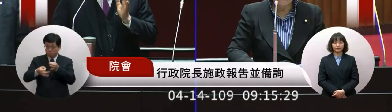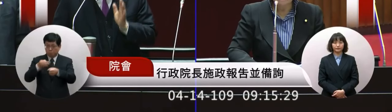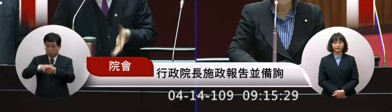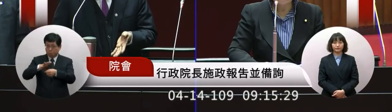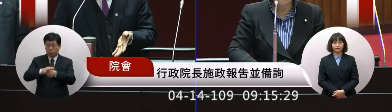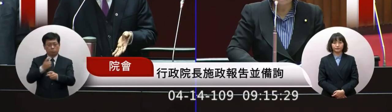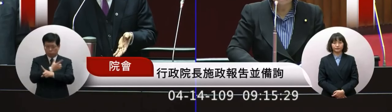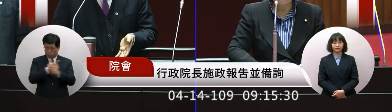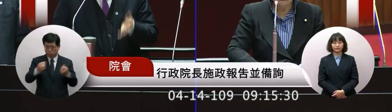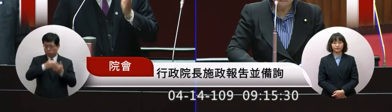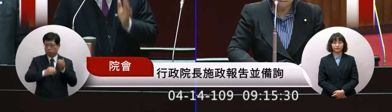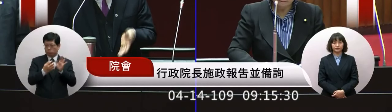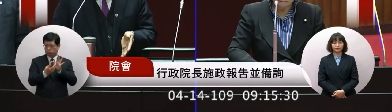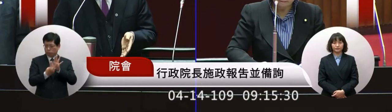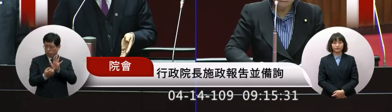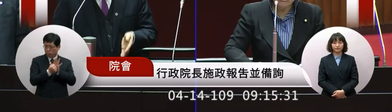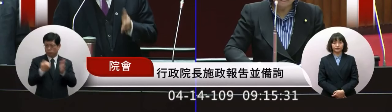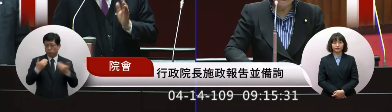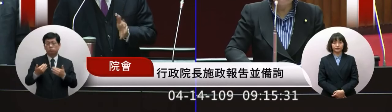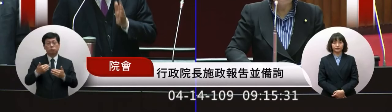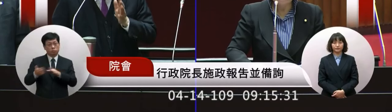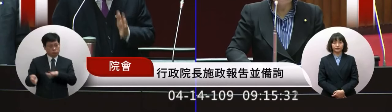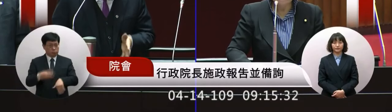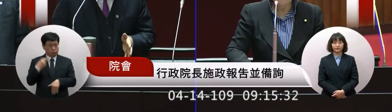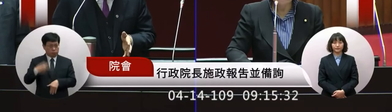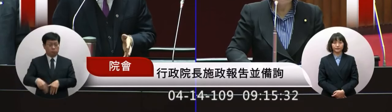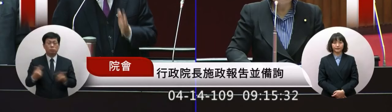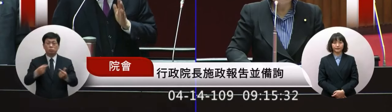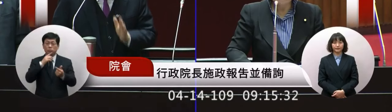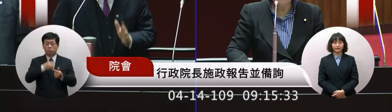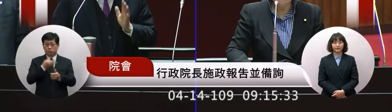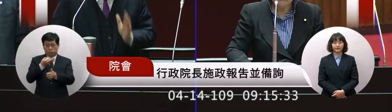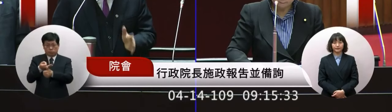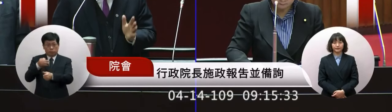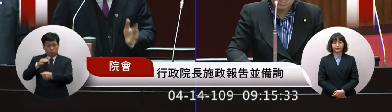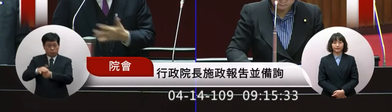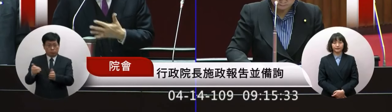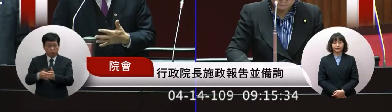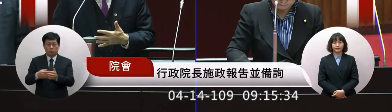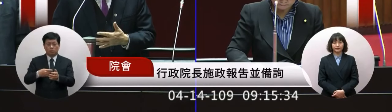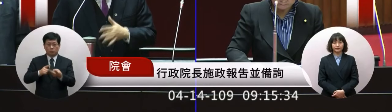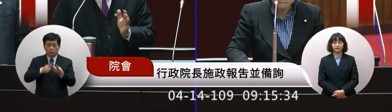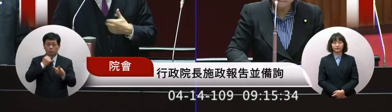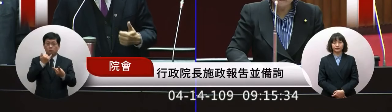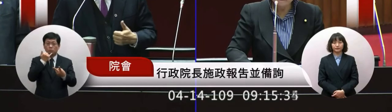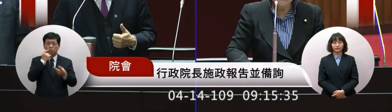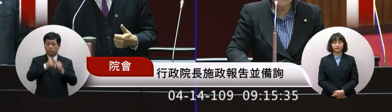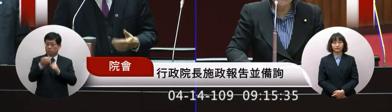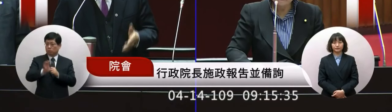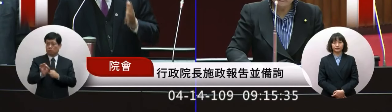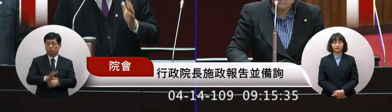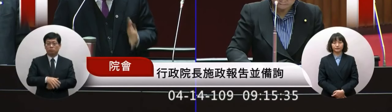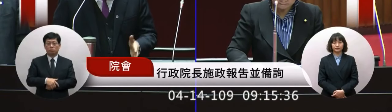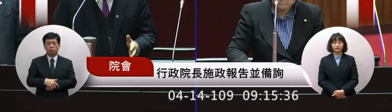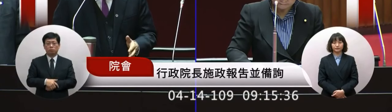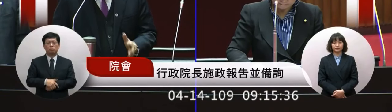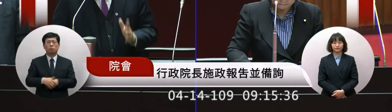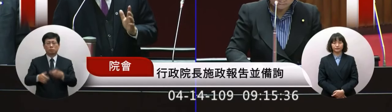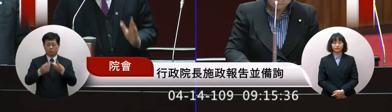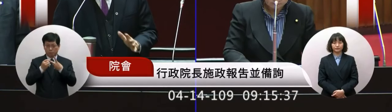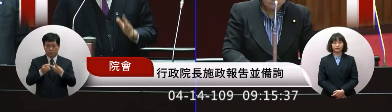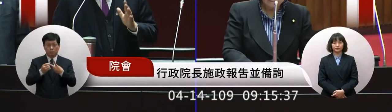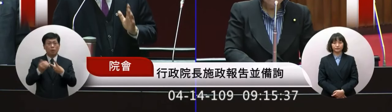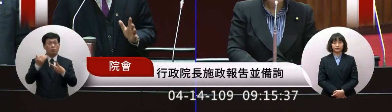贴都有规定，不但这样，而且这些津贴还特别免除所得税。另